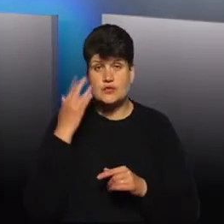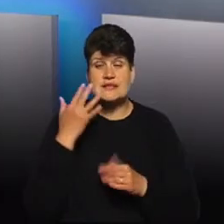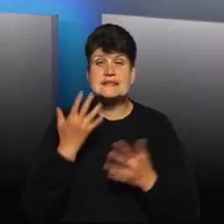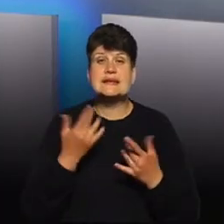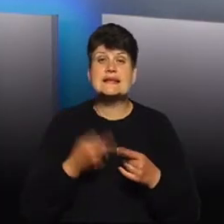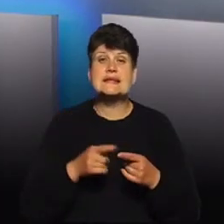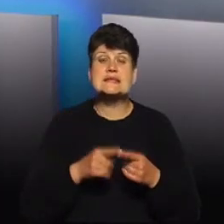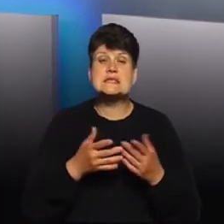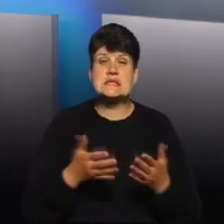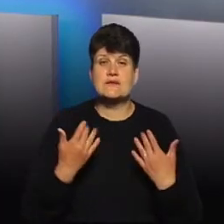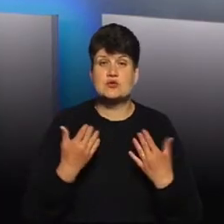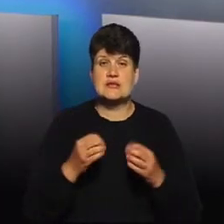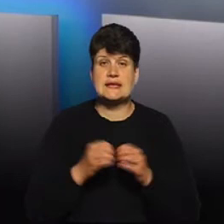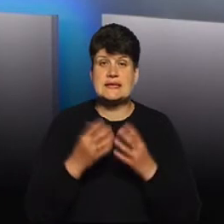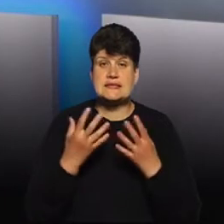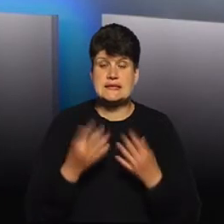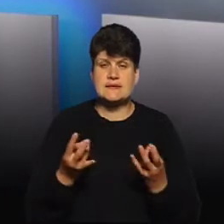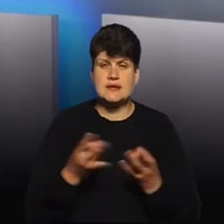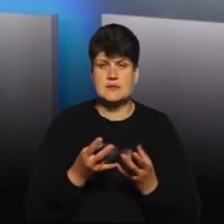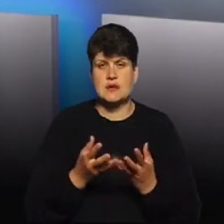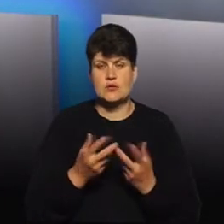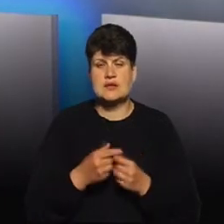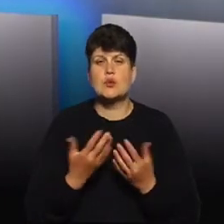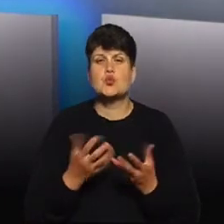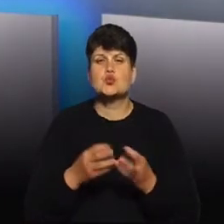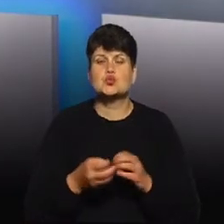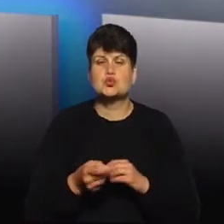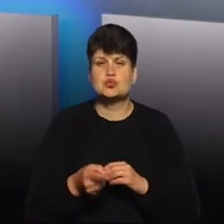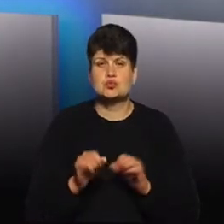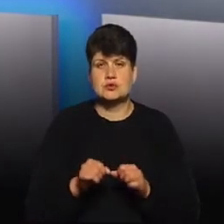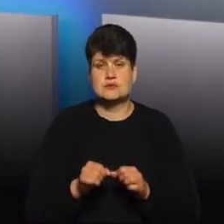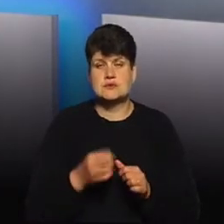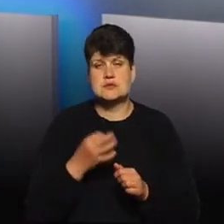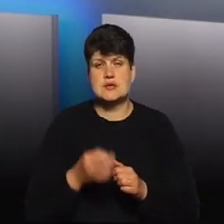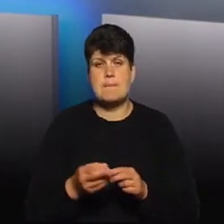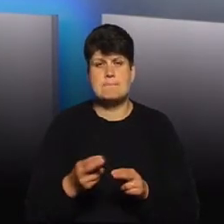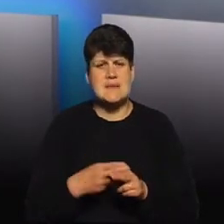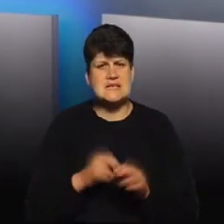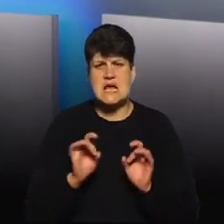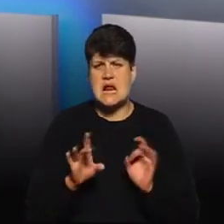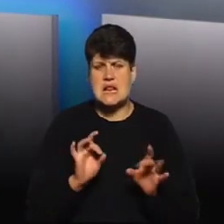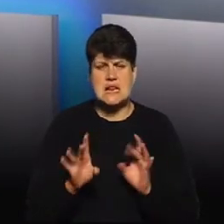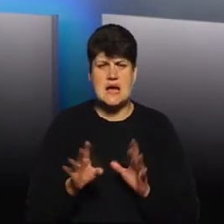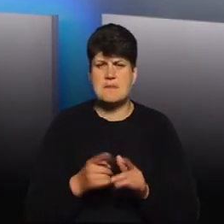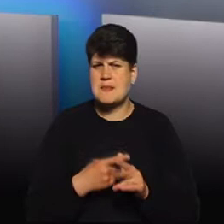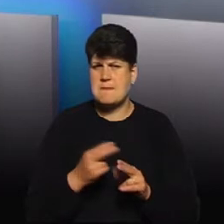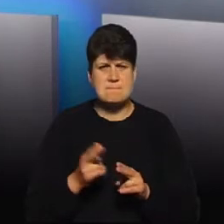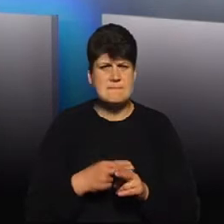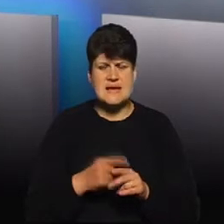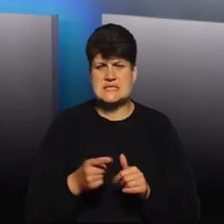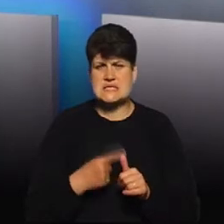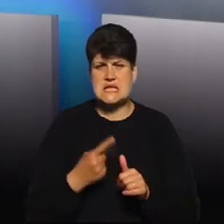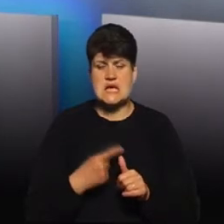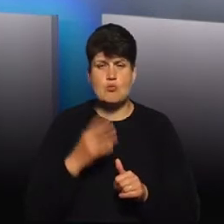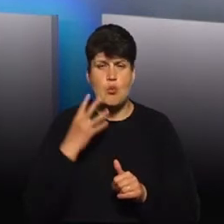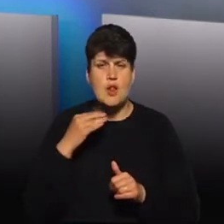днів треба розраховувати, на яку суму. Можливо, от ви так назвете нам, без реклами, без назв, там, просто от, якщо ту саму Болгарію, скільки треба